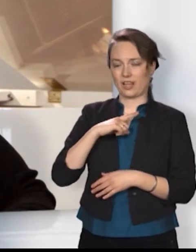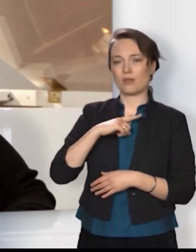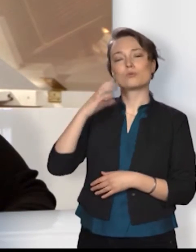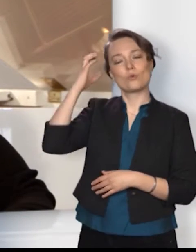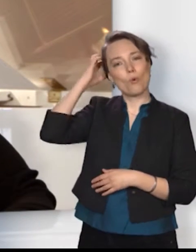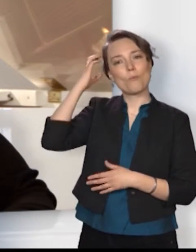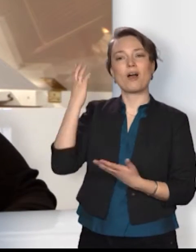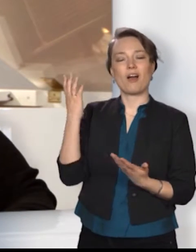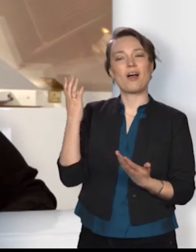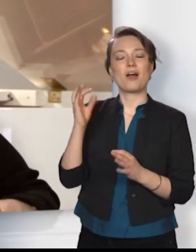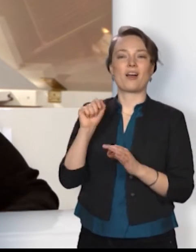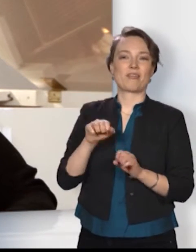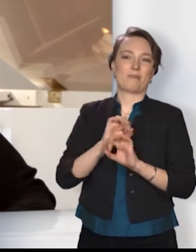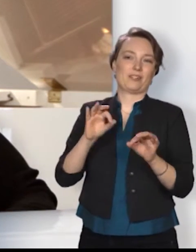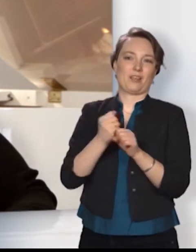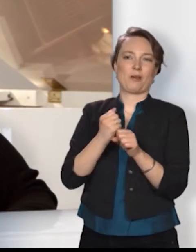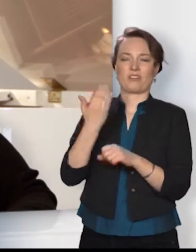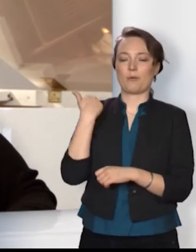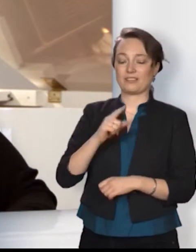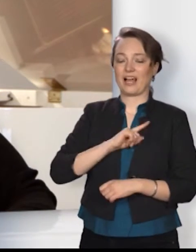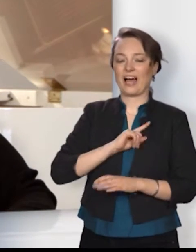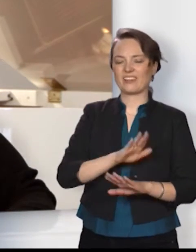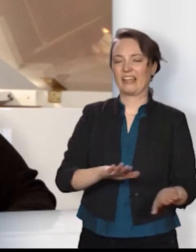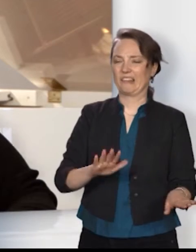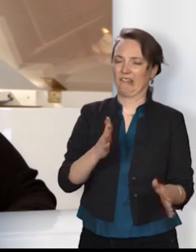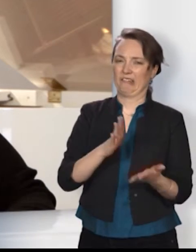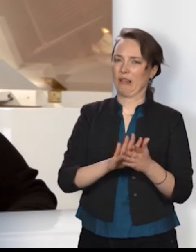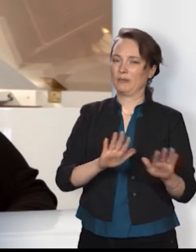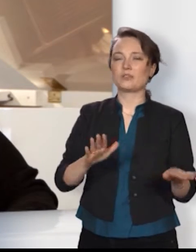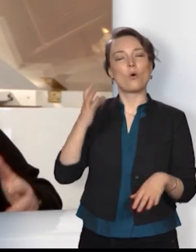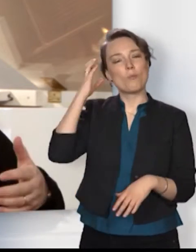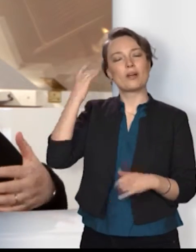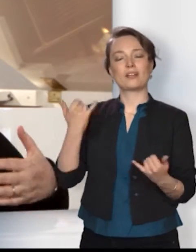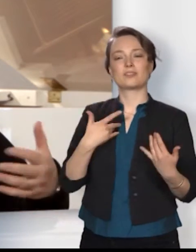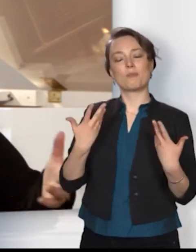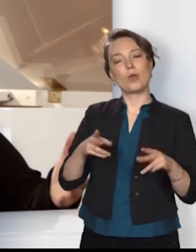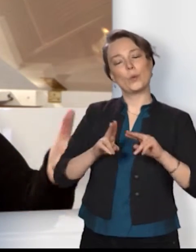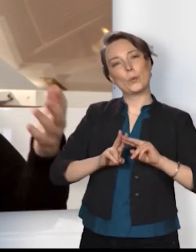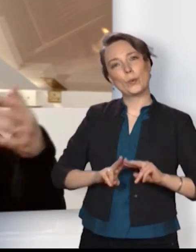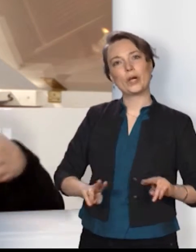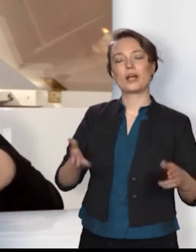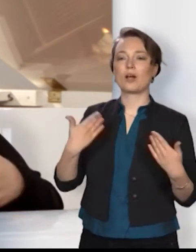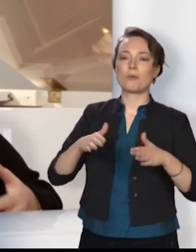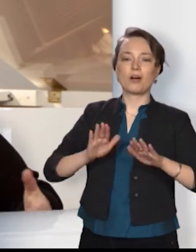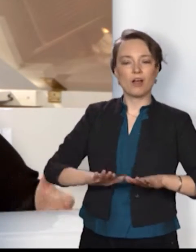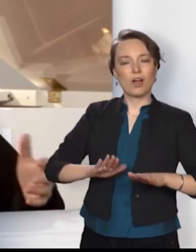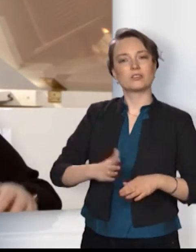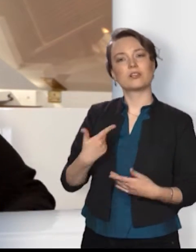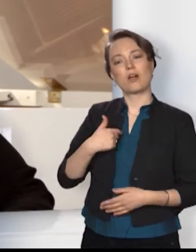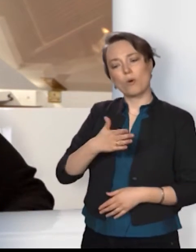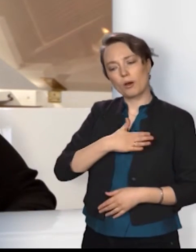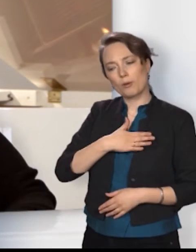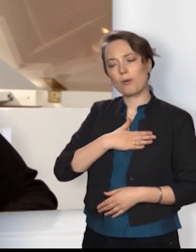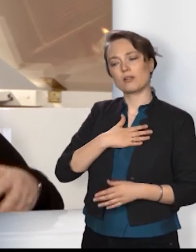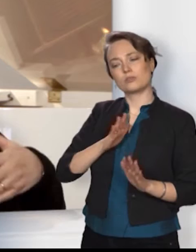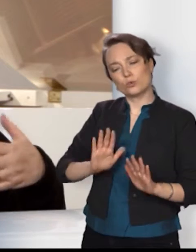ich, nicht so gut gelungen, aber als Oma ist man ruhiger und gelassener. Einfach auch ein Stück Barmherzigkeit zu üben, Ruhe